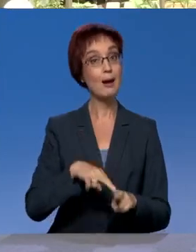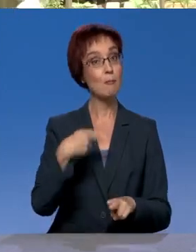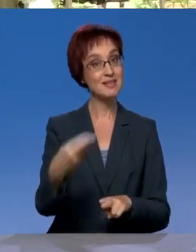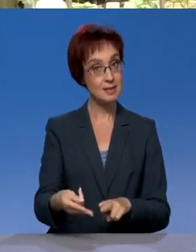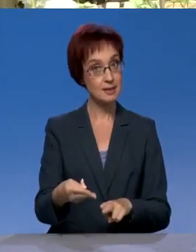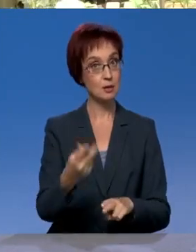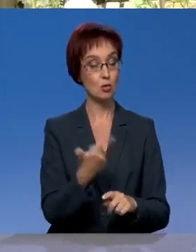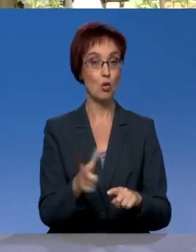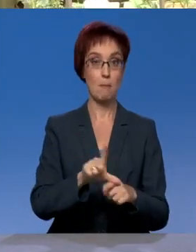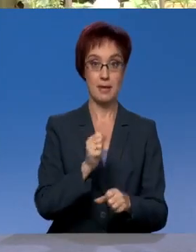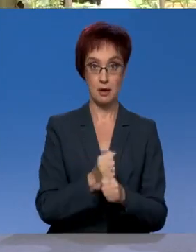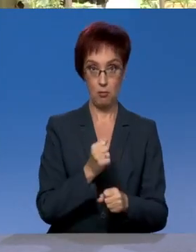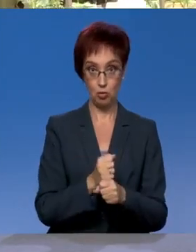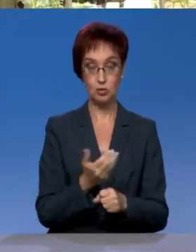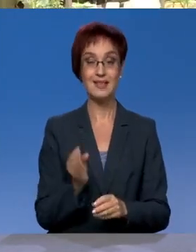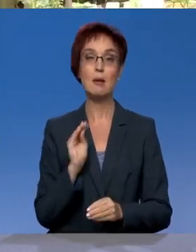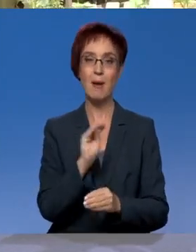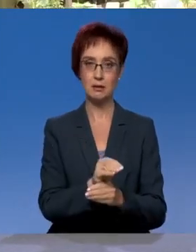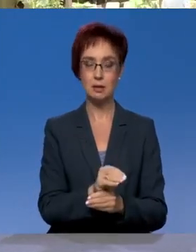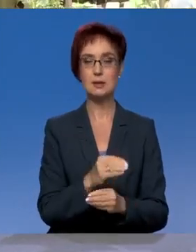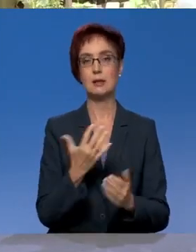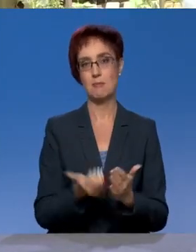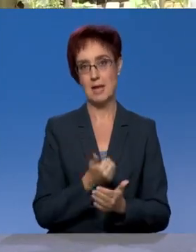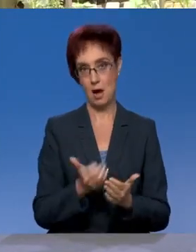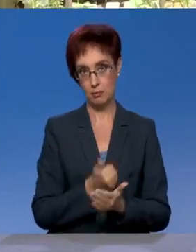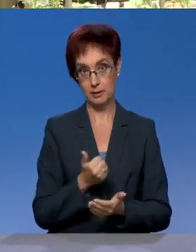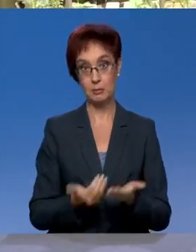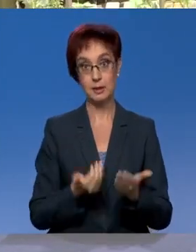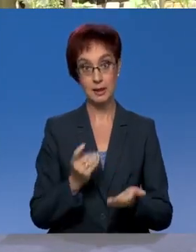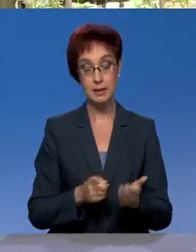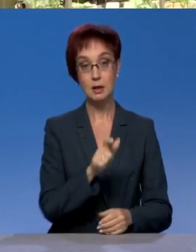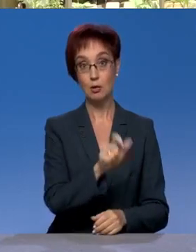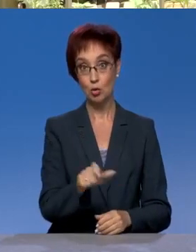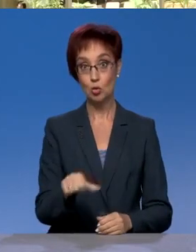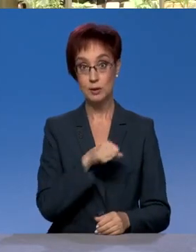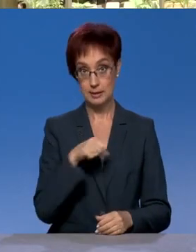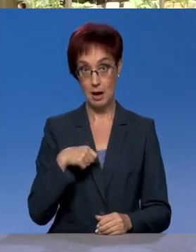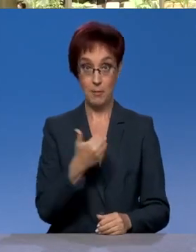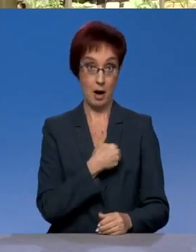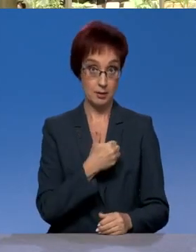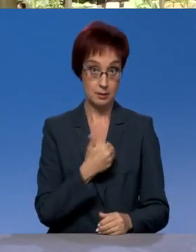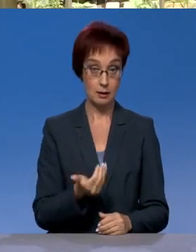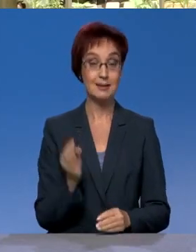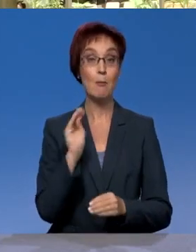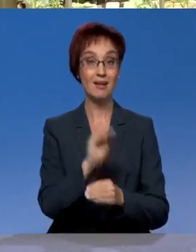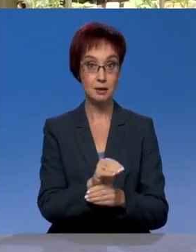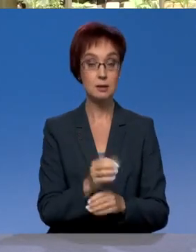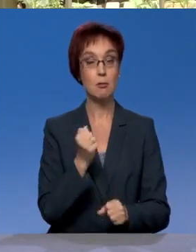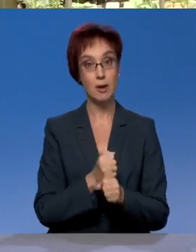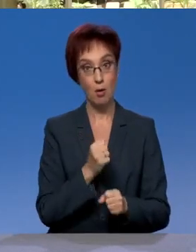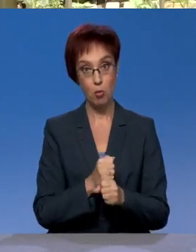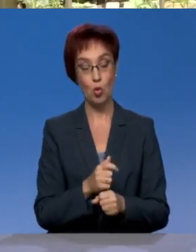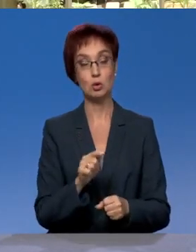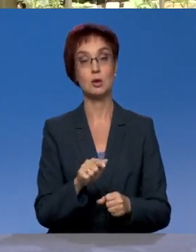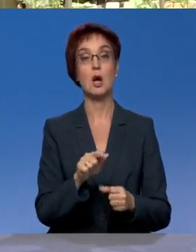переработки дополнительным заработком. То есть если они сами хотят выйти дополнительно поработать лишний день во время их